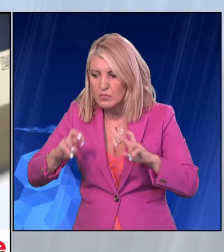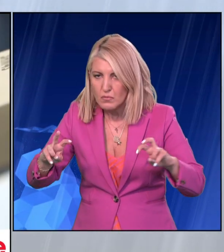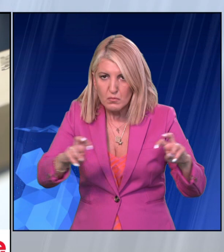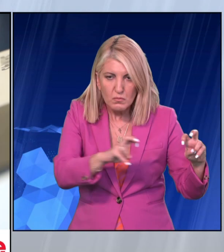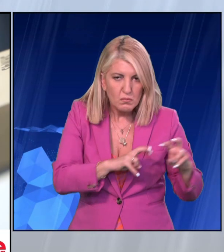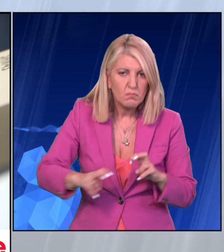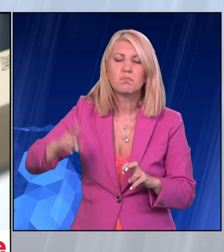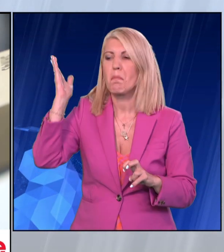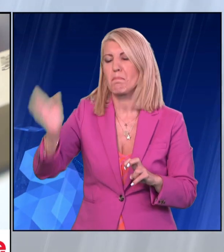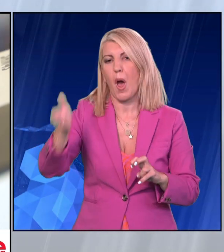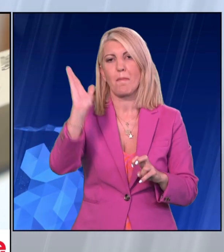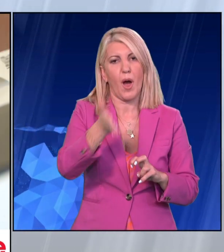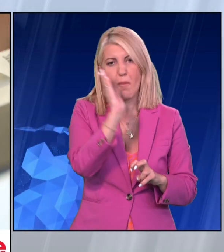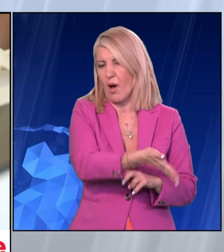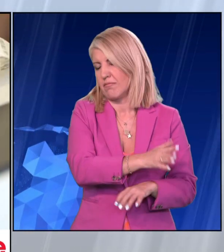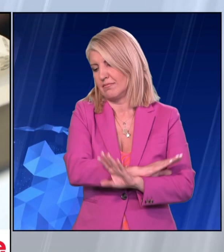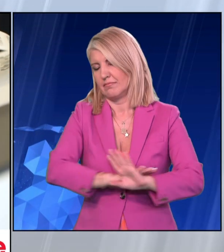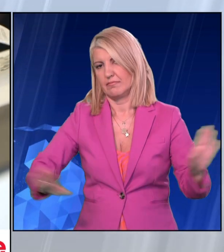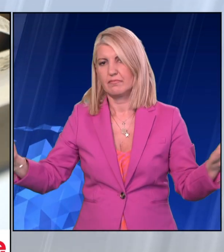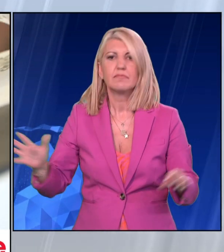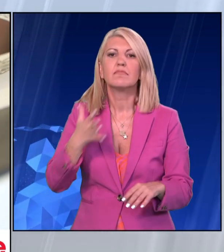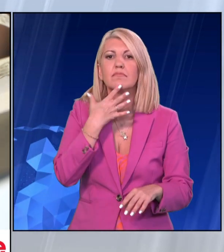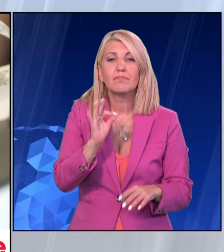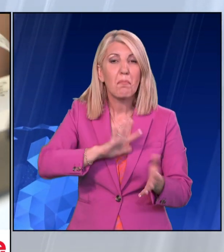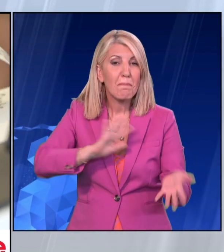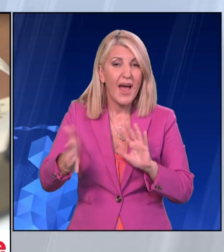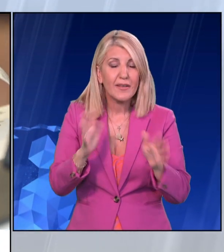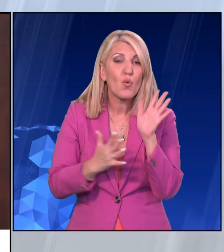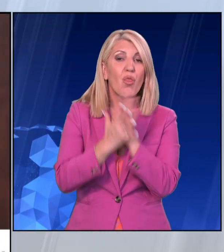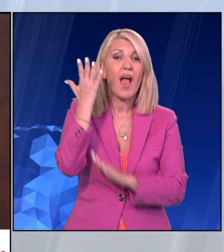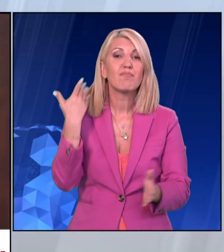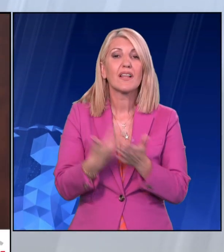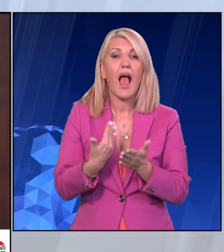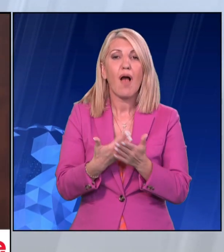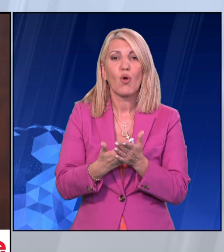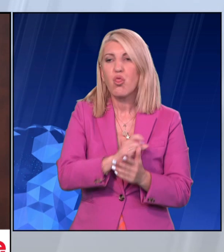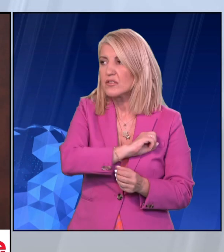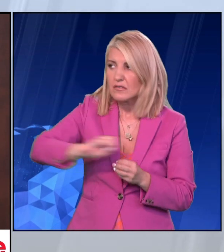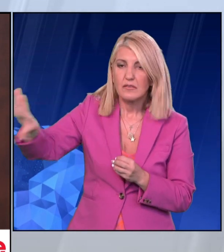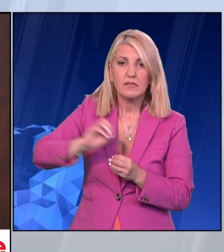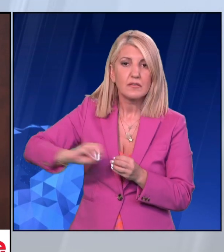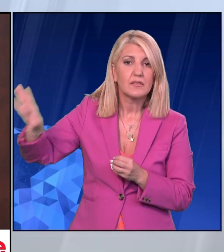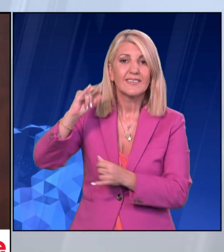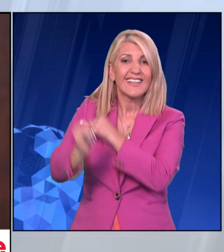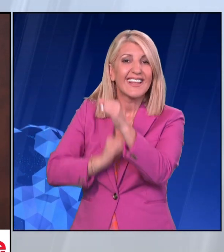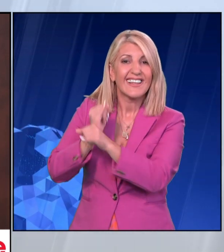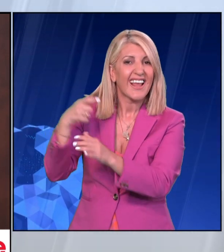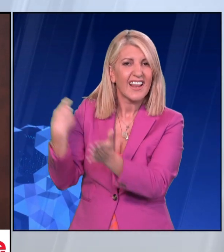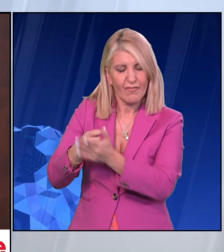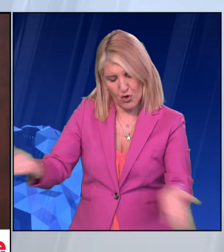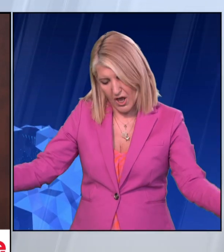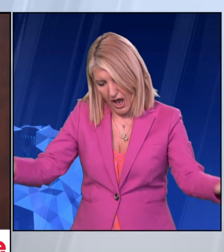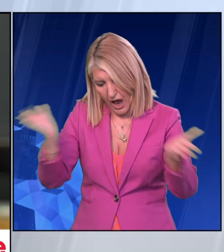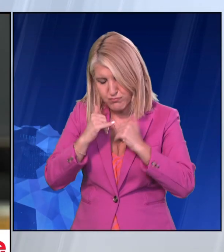ότι την ημέρα εκείνη δεν είχε διαβιβάσει τουλάχιστον 15 αποδείξεις στο πληροφοριακό σύστημα της ΑΔΕ και κατόπιν με